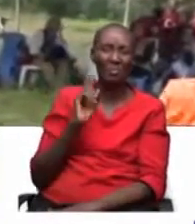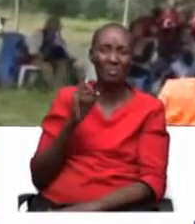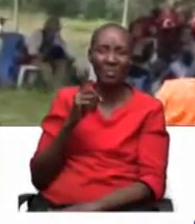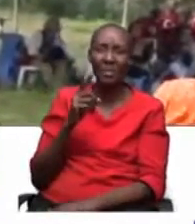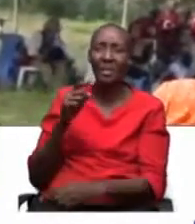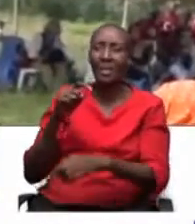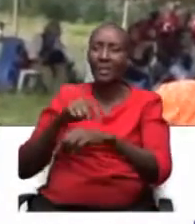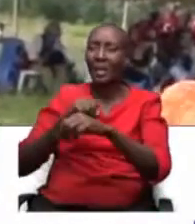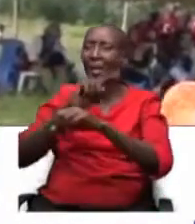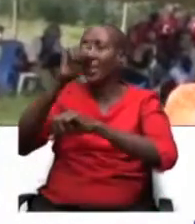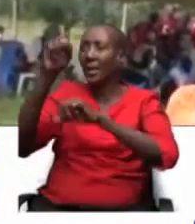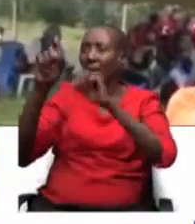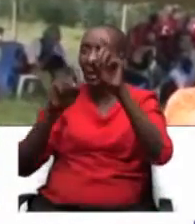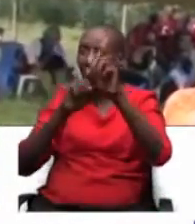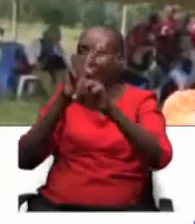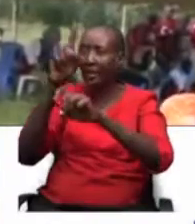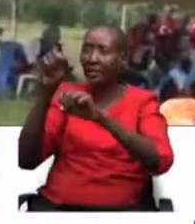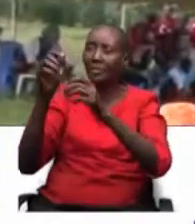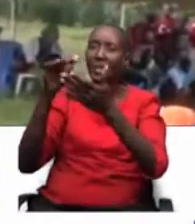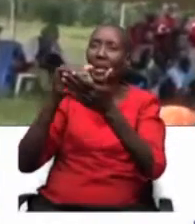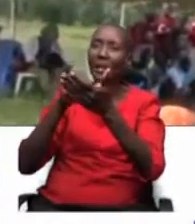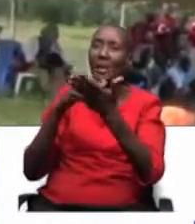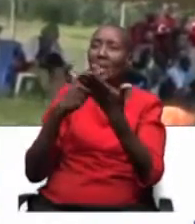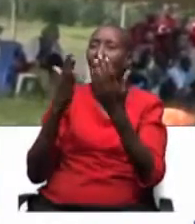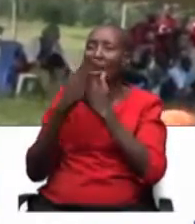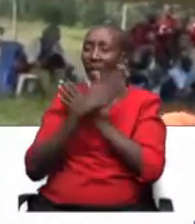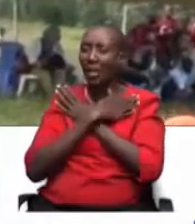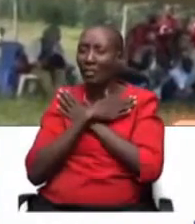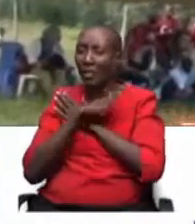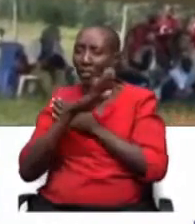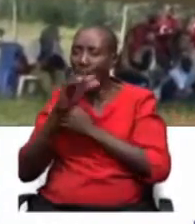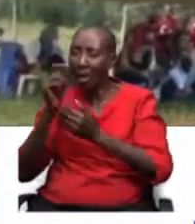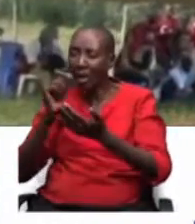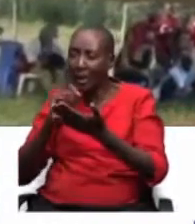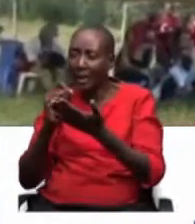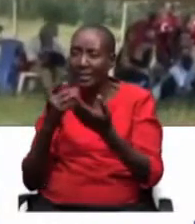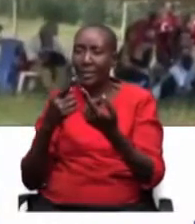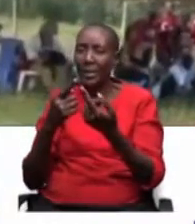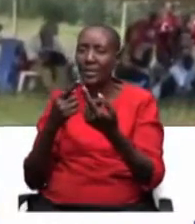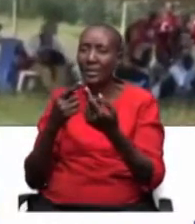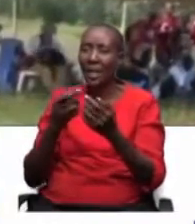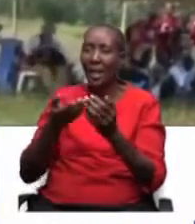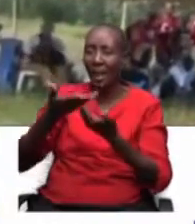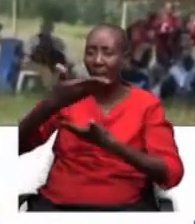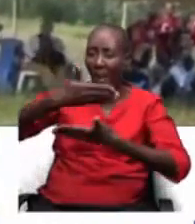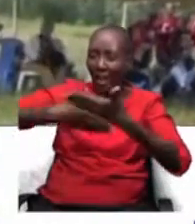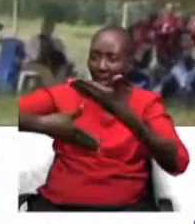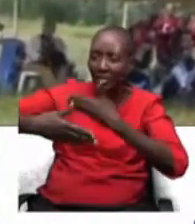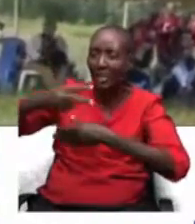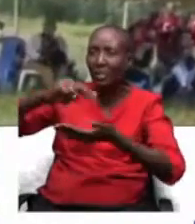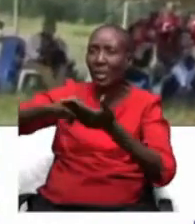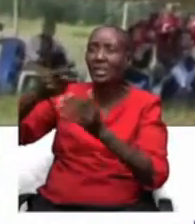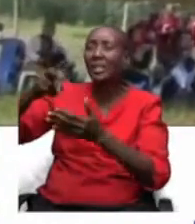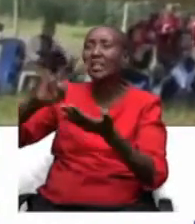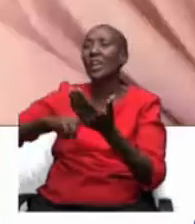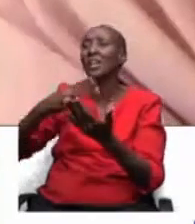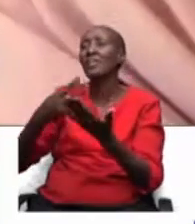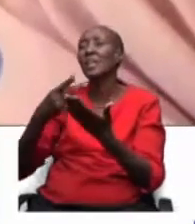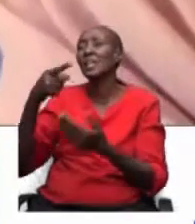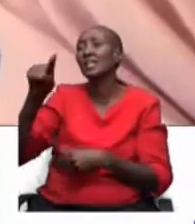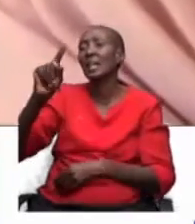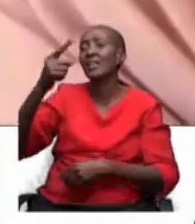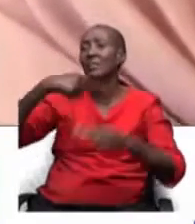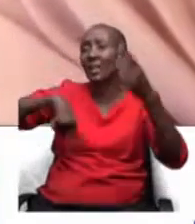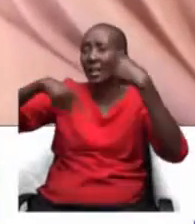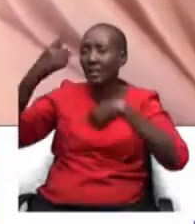mtihani, ukipeana answers rafiki kwa kuwekea badala yake kwa karatasi yako anaweka kwa yake, kwa hivyo unapata umepata marks ya chini na yeye amepita.